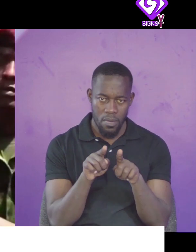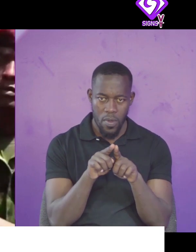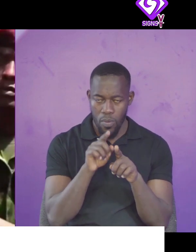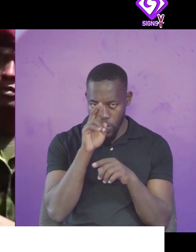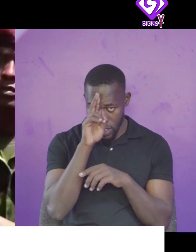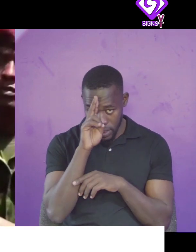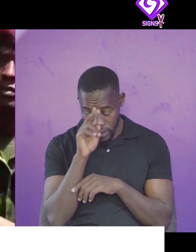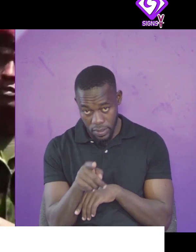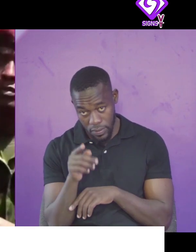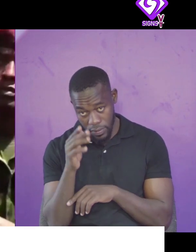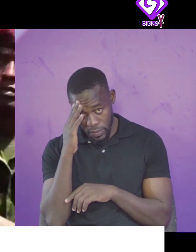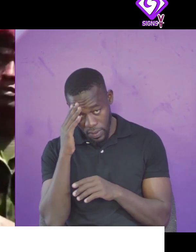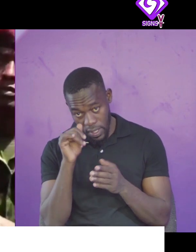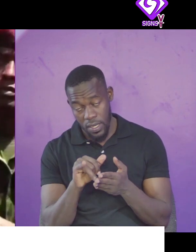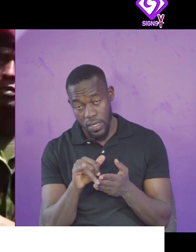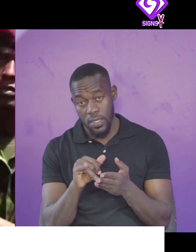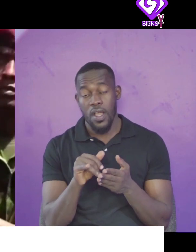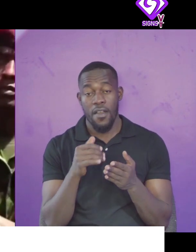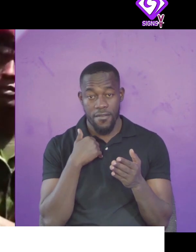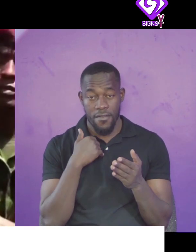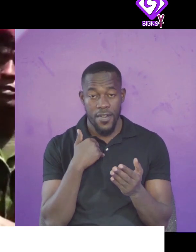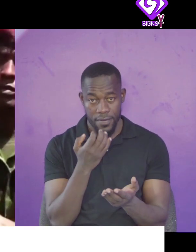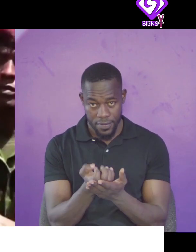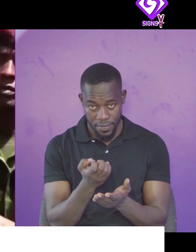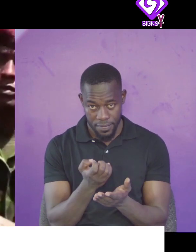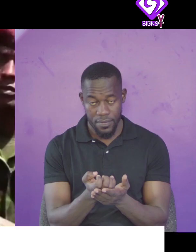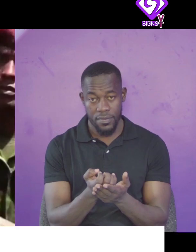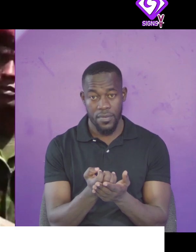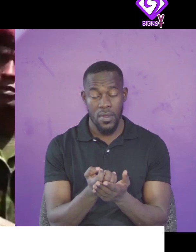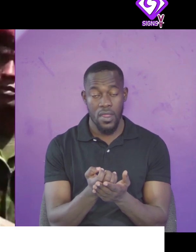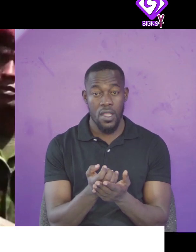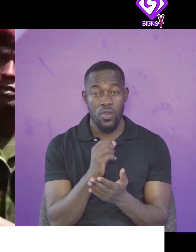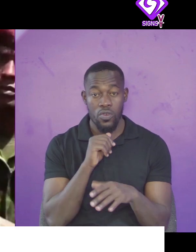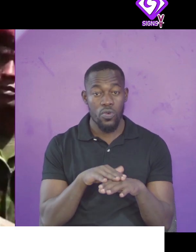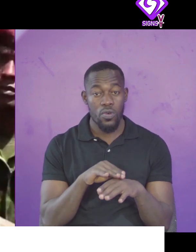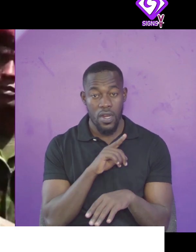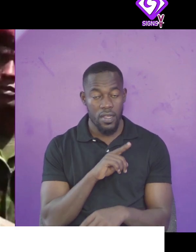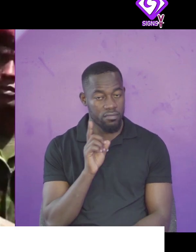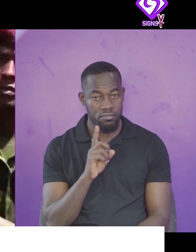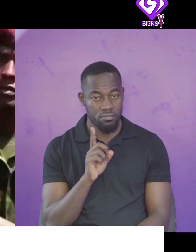wananchi. We have the real guys. Si atukubatisha, atubatishi.